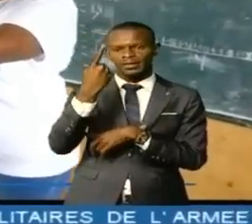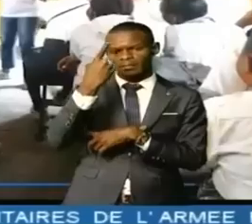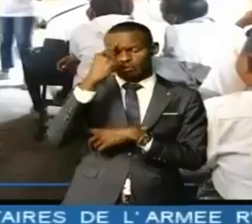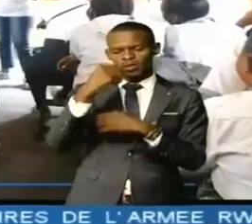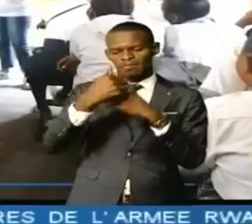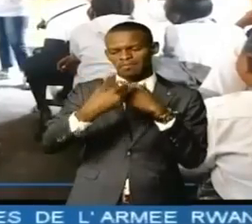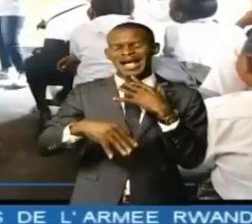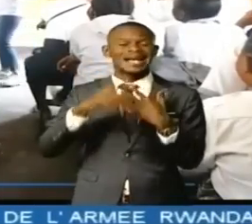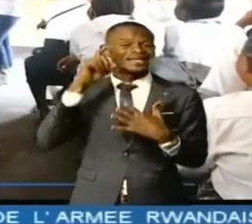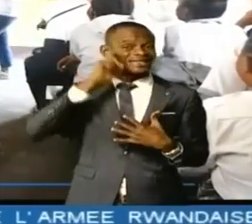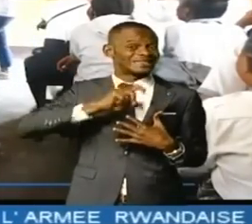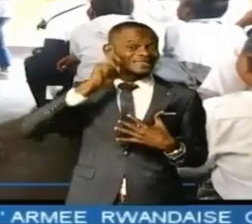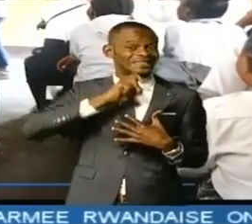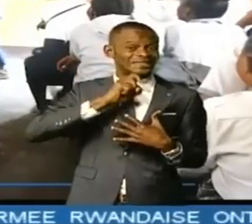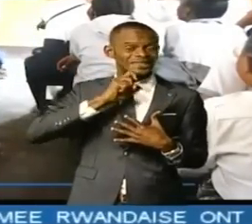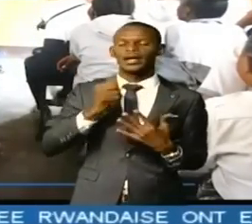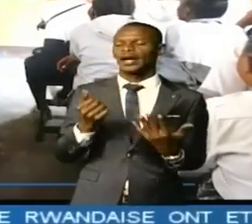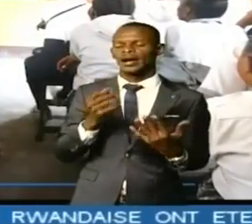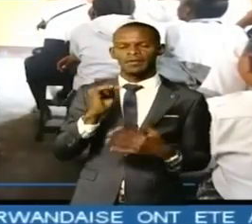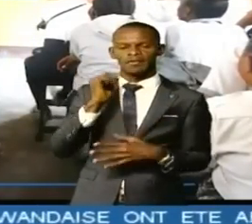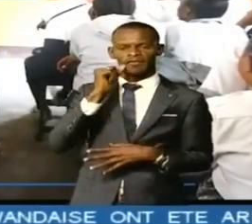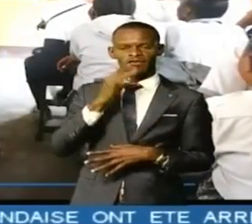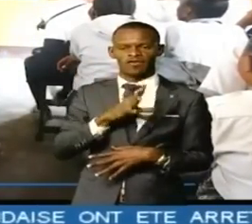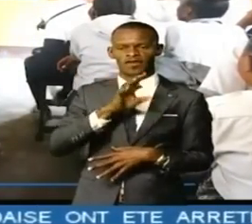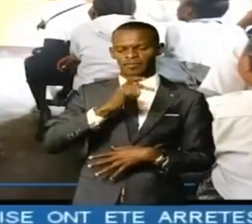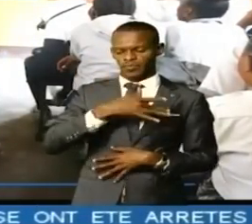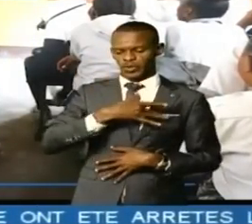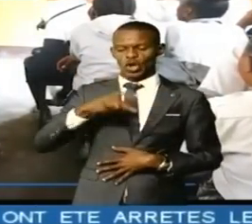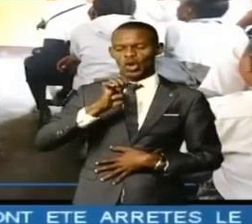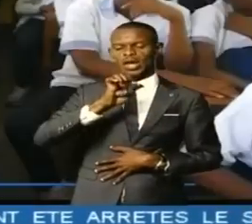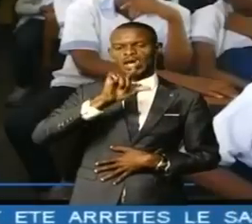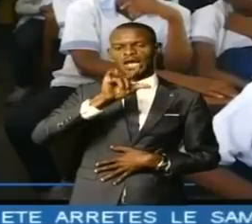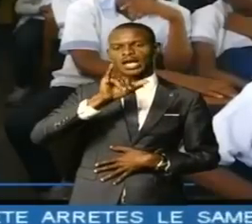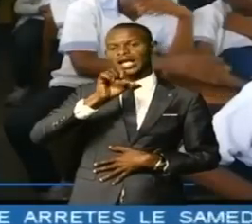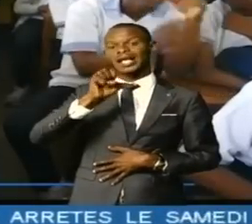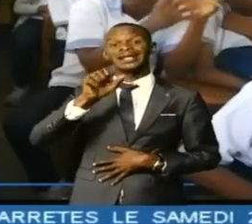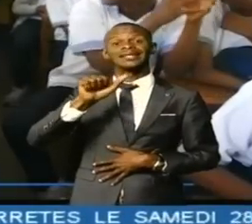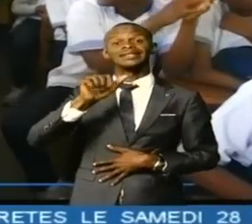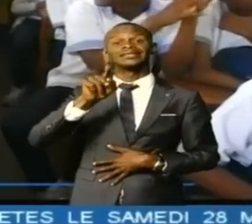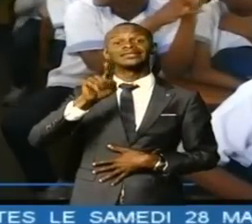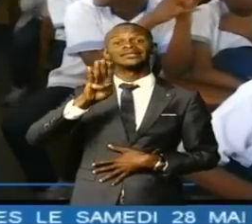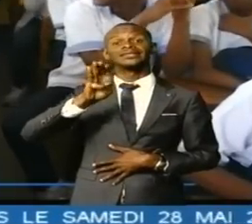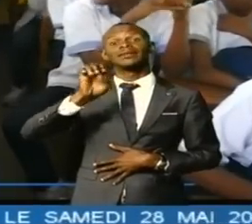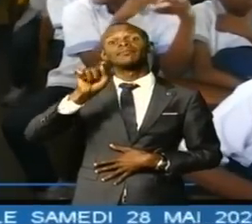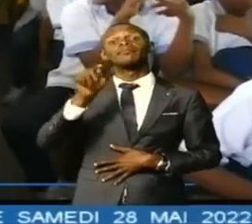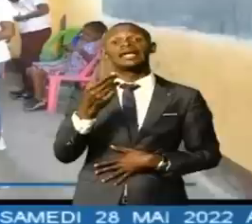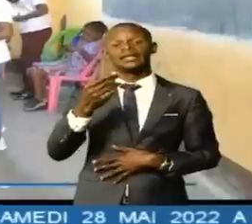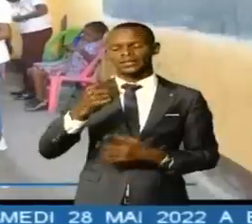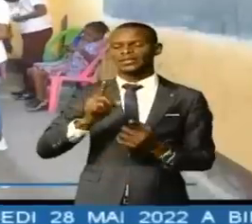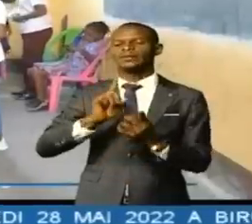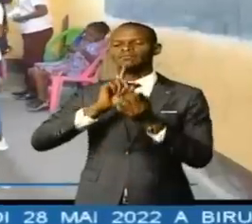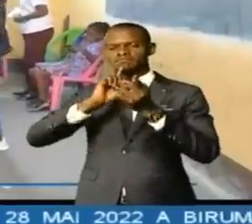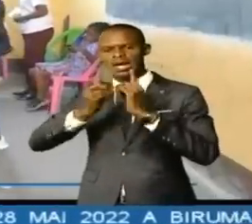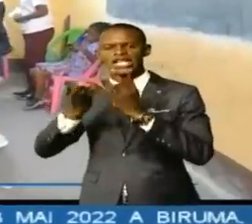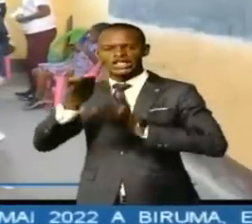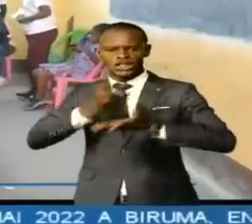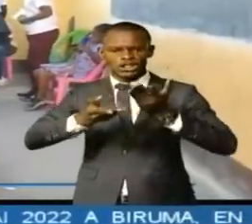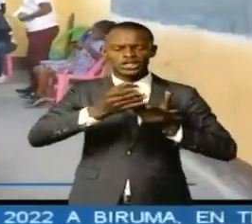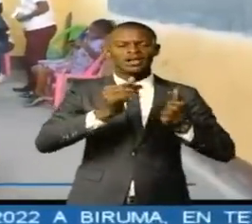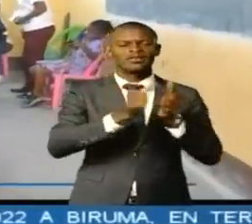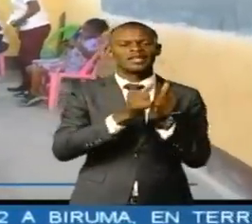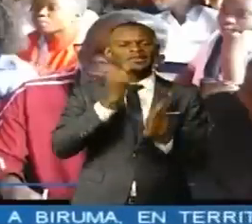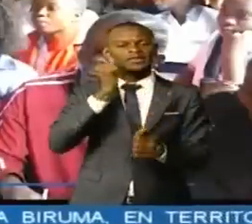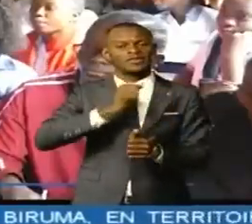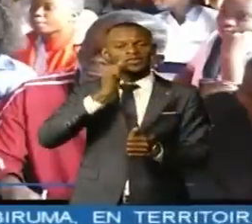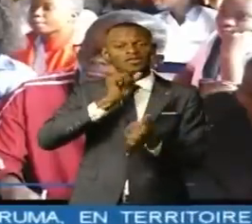contribution en rapport avec la santé et l'hygiène menstruelle en échangeant avec les élèves de l'Institut Bokolo de Bandalungwa sur cette question